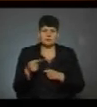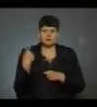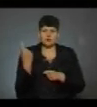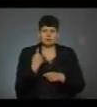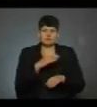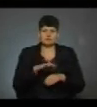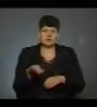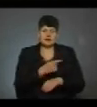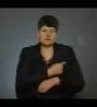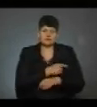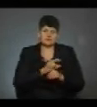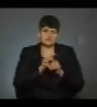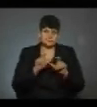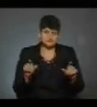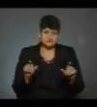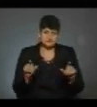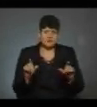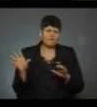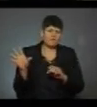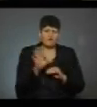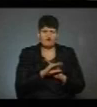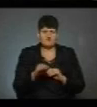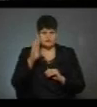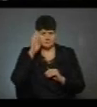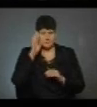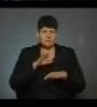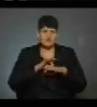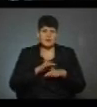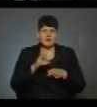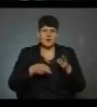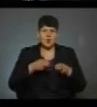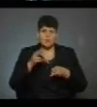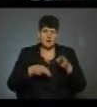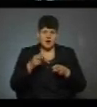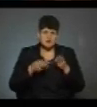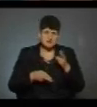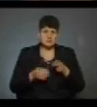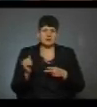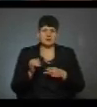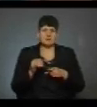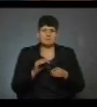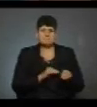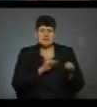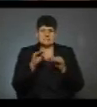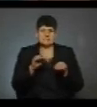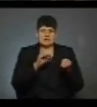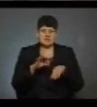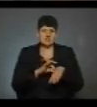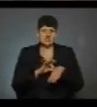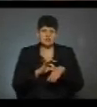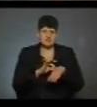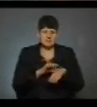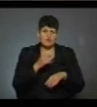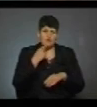обласної дитячої клінічної лікарні. Усім травмованим провели операції з видалення некротичних тканин та операції з пересадки шкіри, каже директор